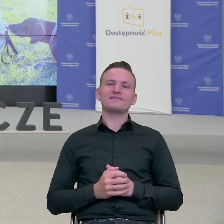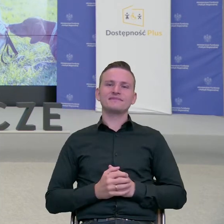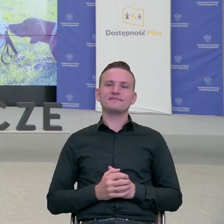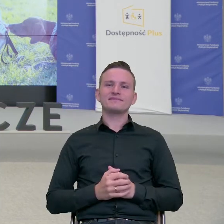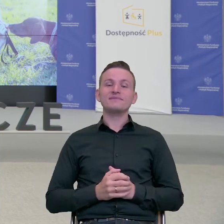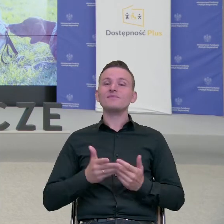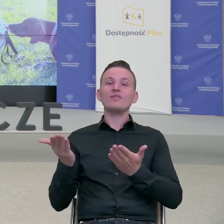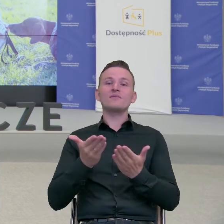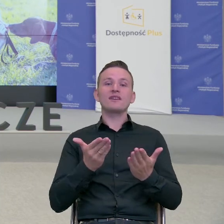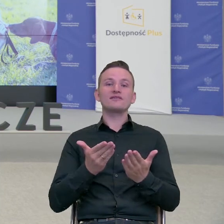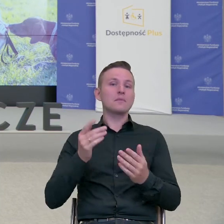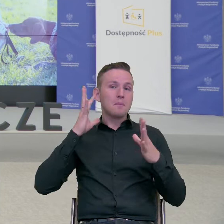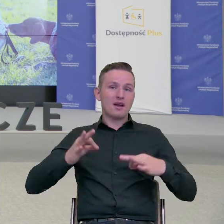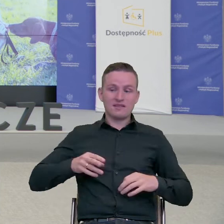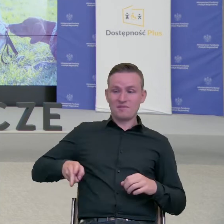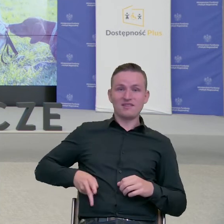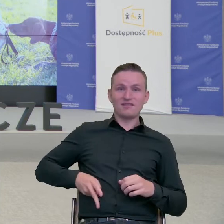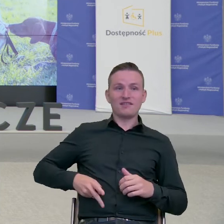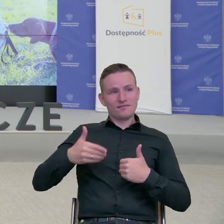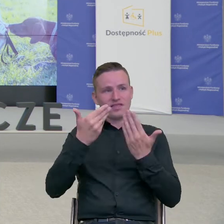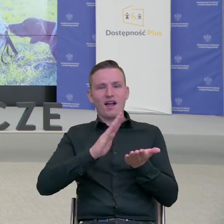Zapraszam zatem panią minister do wręczenia nagród.